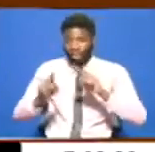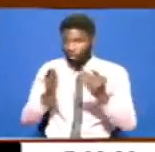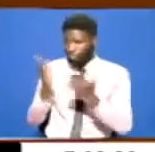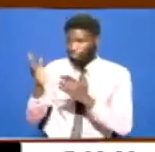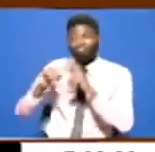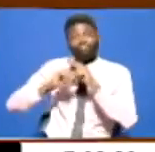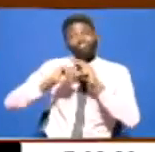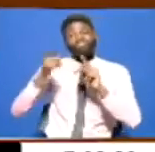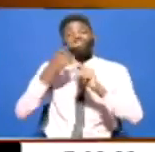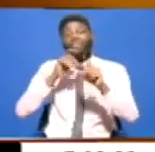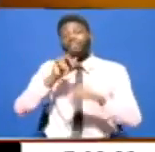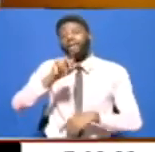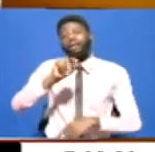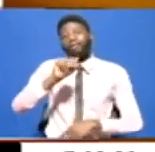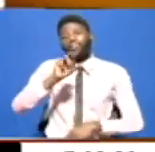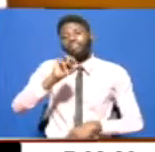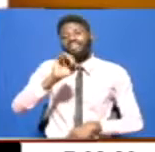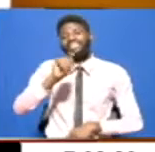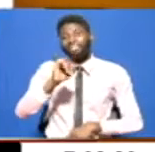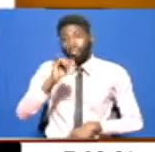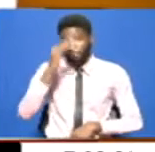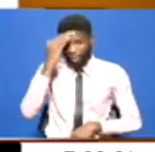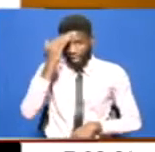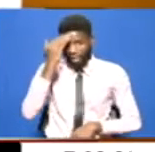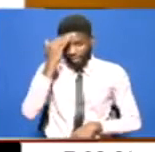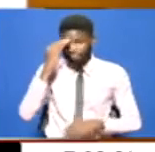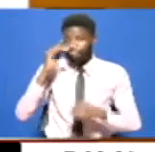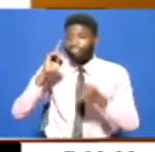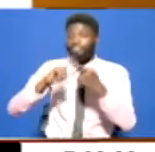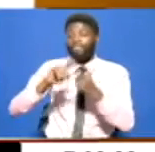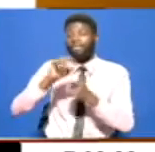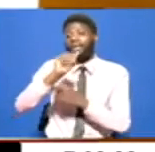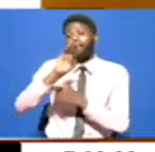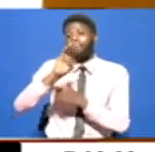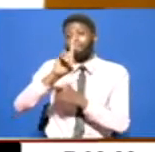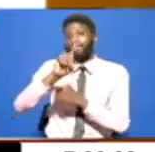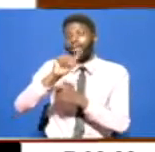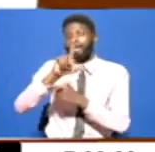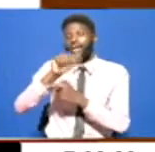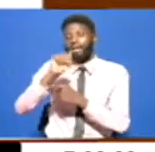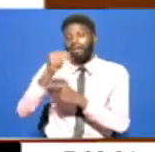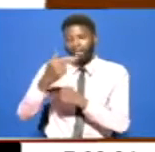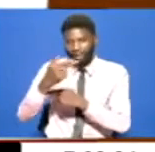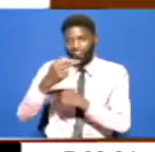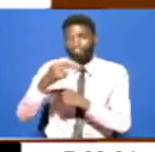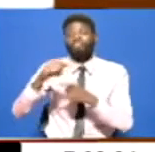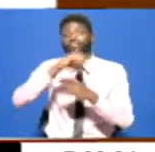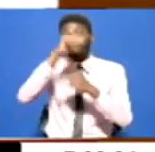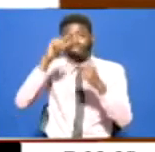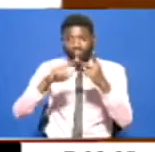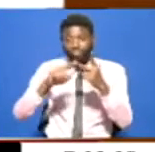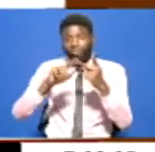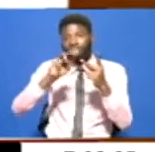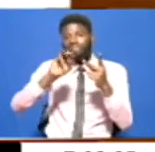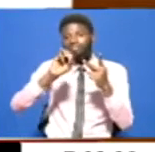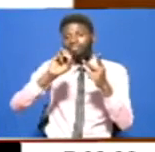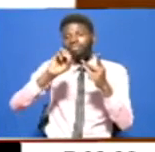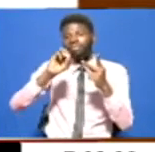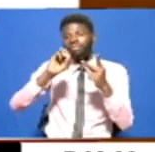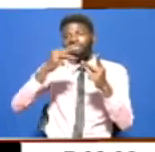ya Jumatatu. Washukiwa hao ni Musharaf Abdalla almaarufu Shukri, Mohamed Ali Abikar